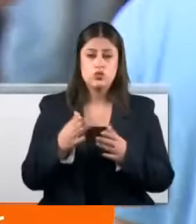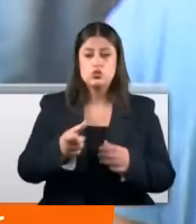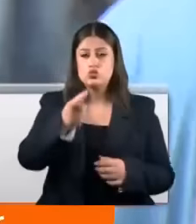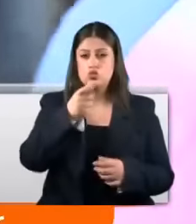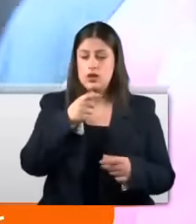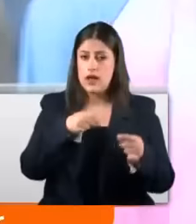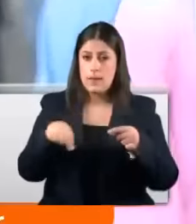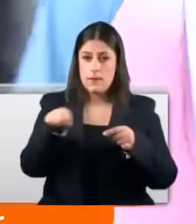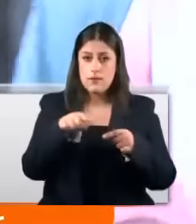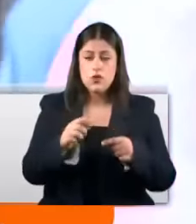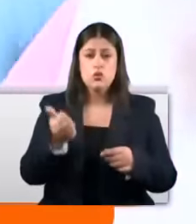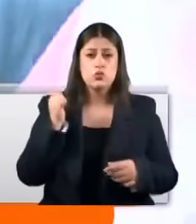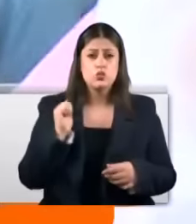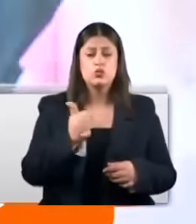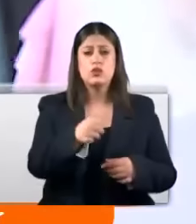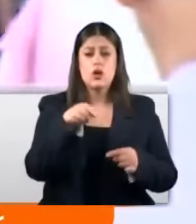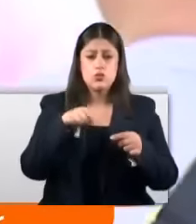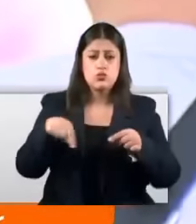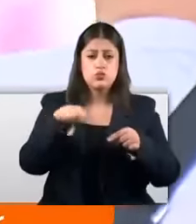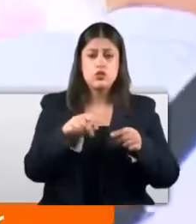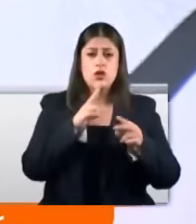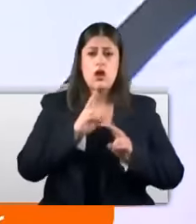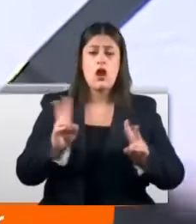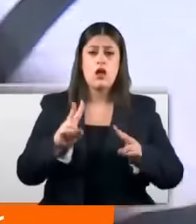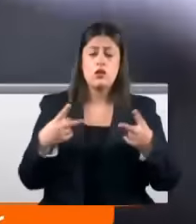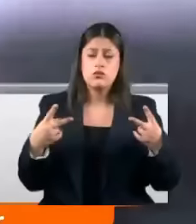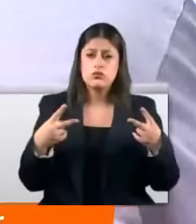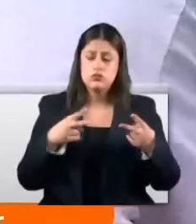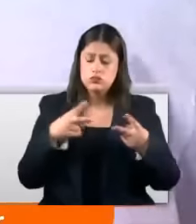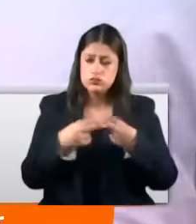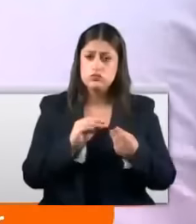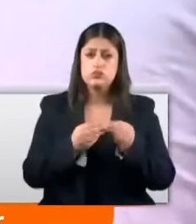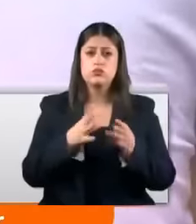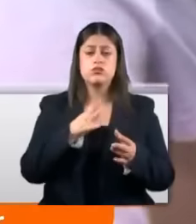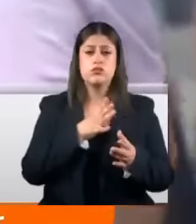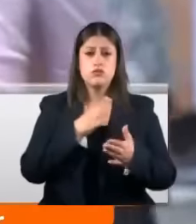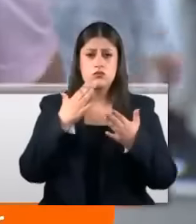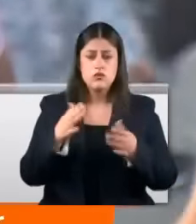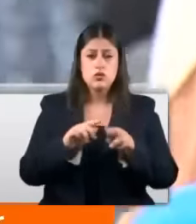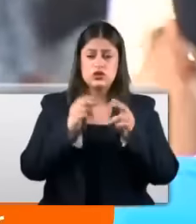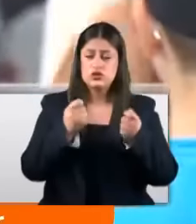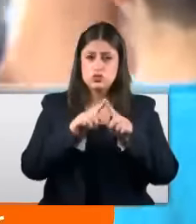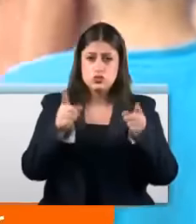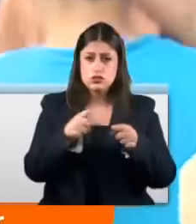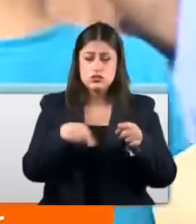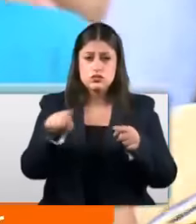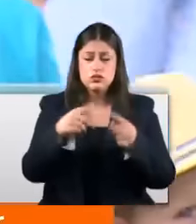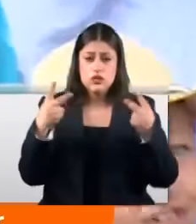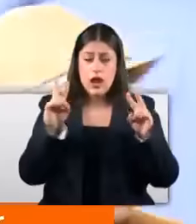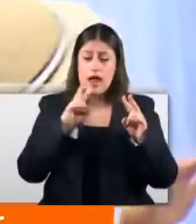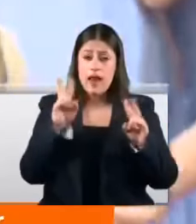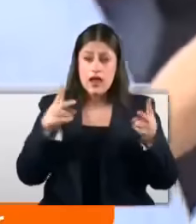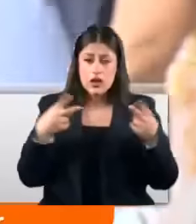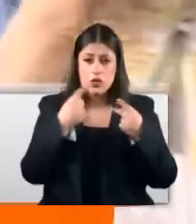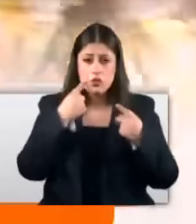ve günlerdir burada elektrik sıkıntısı yaşanıyor. Esnaflar sürekli kesilen elektrikten bıktı usandı